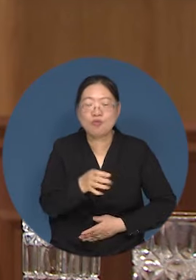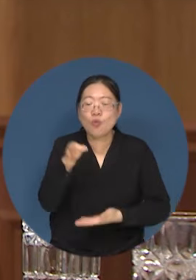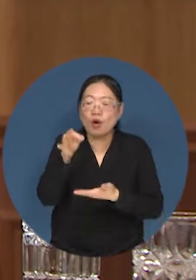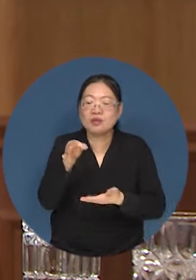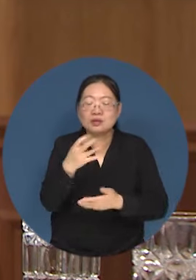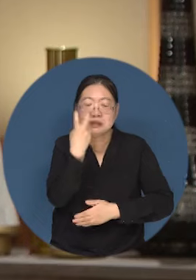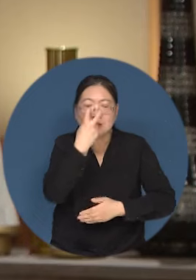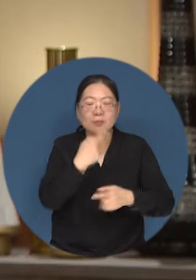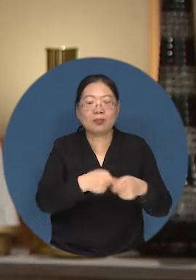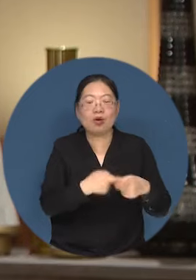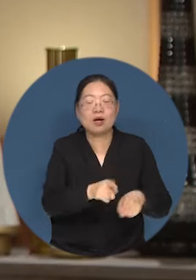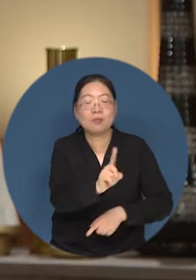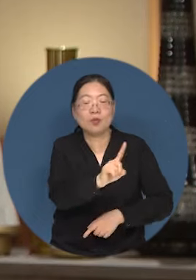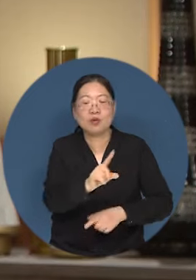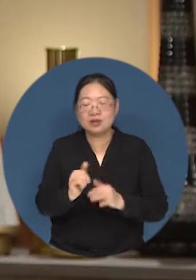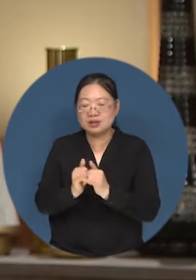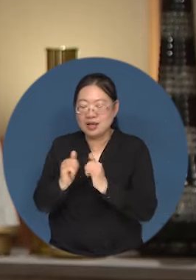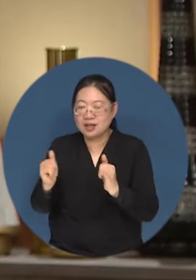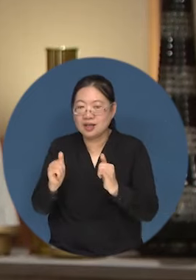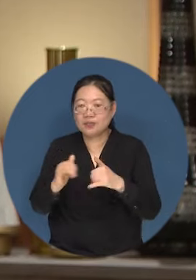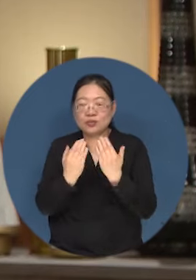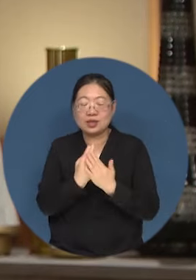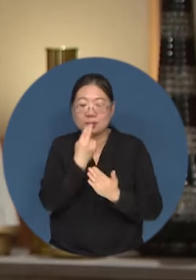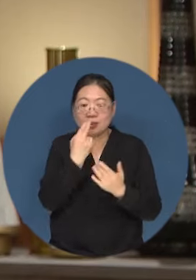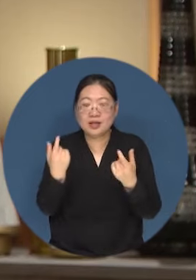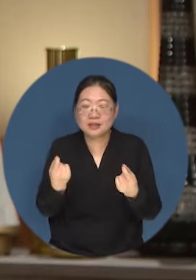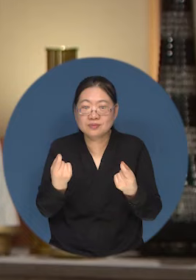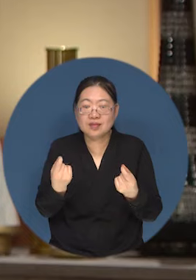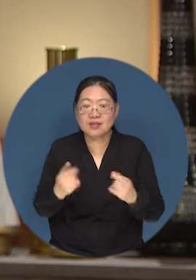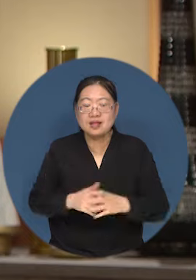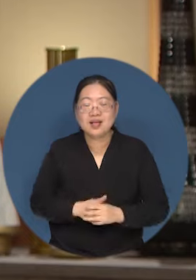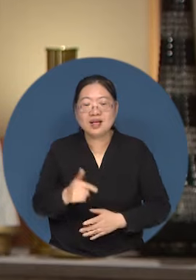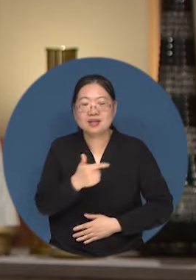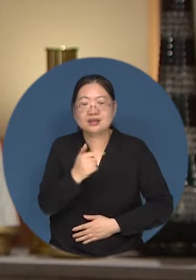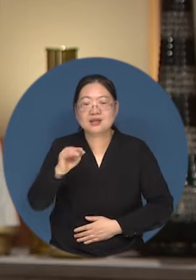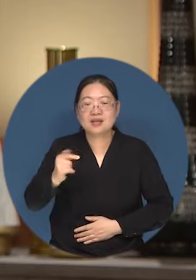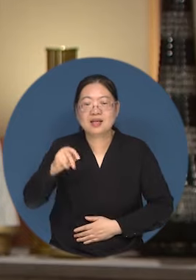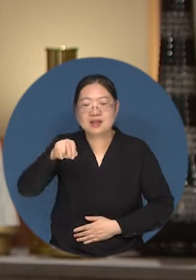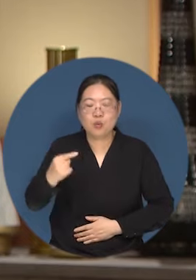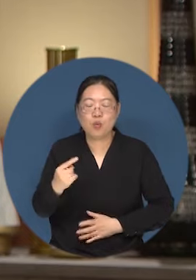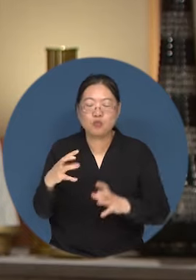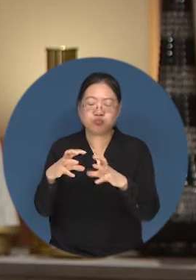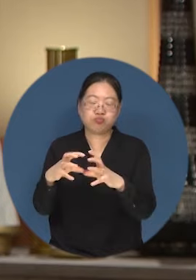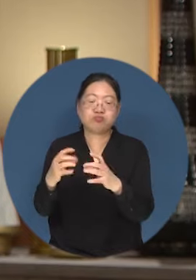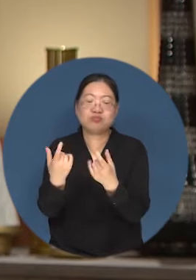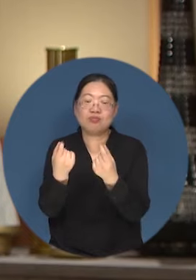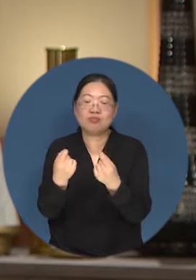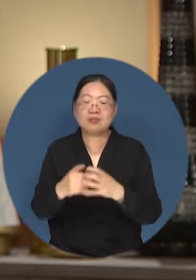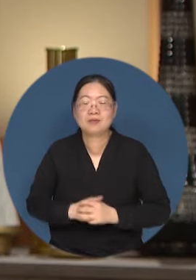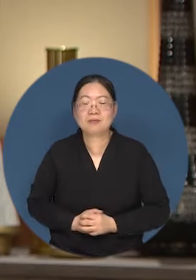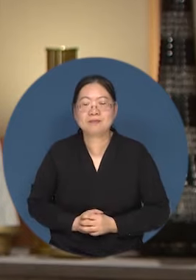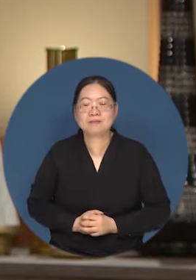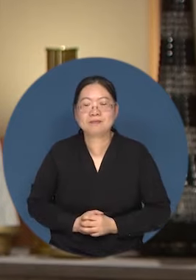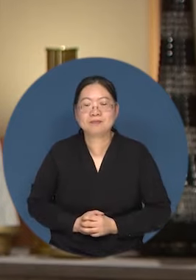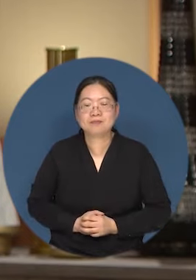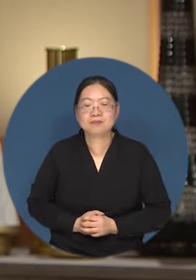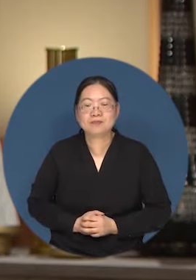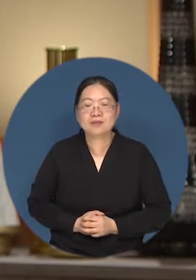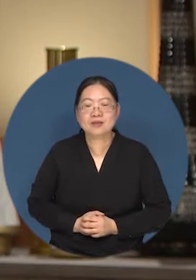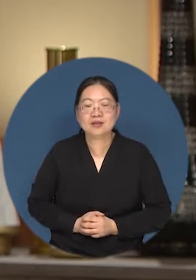거예요? 사람도 그렇고 모든 생명이 그렇지만 거대한 탄소 덩어리지 않습니까? 그렇죠. 그래서 이제 해양